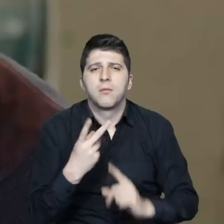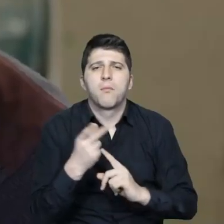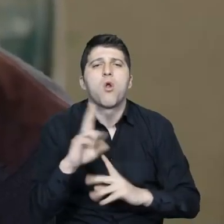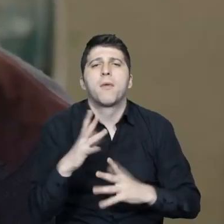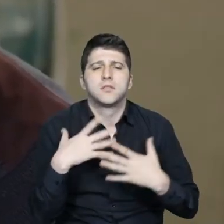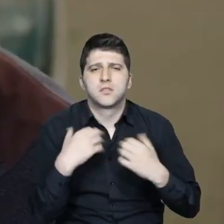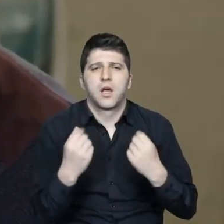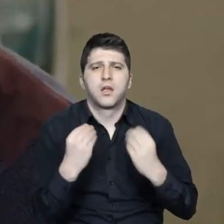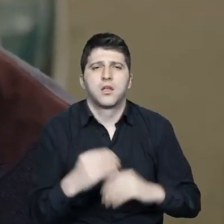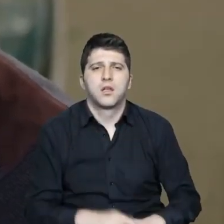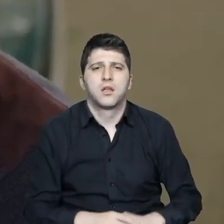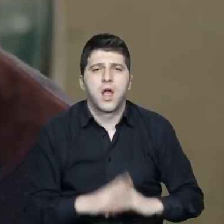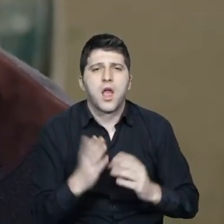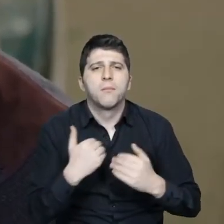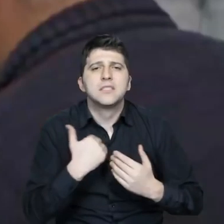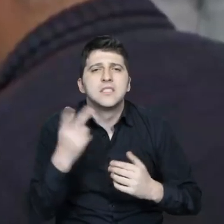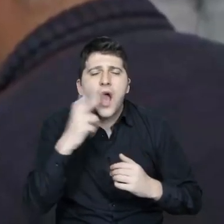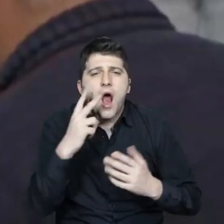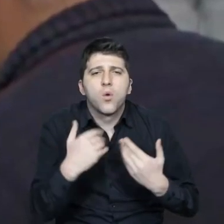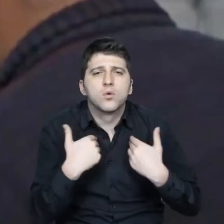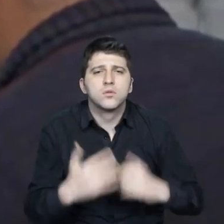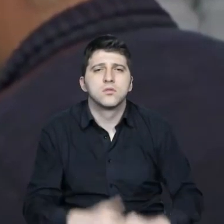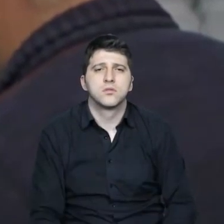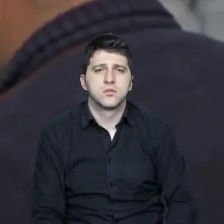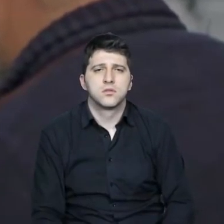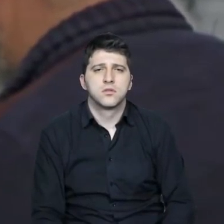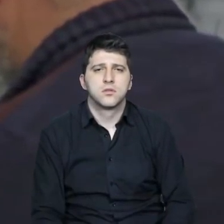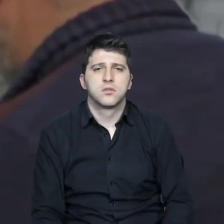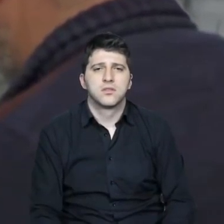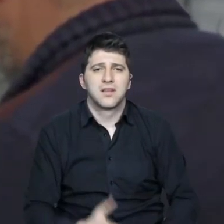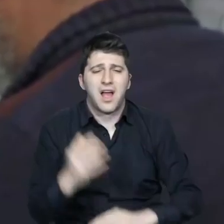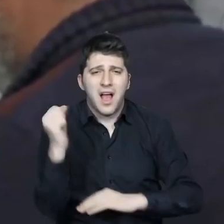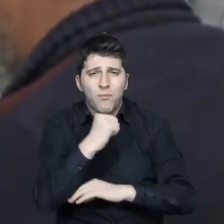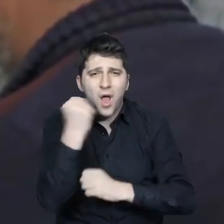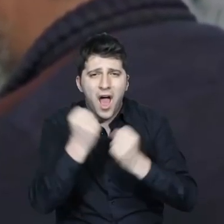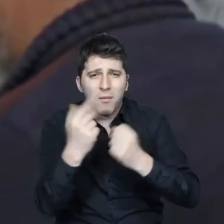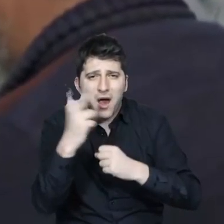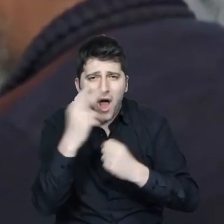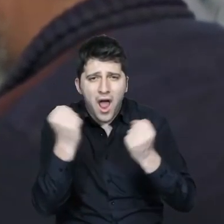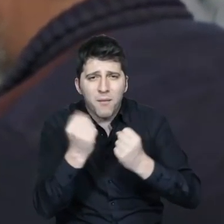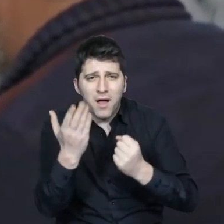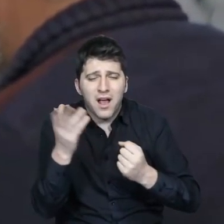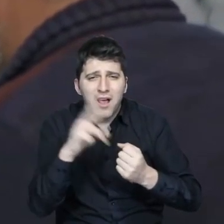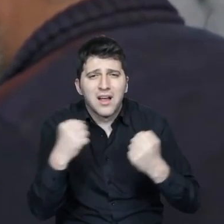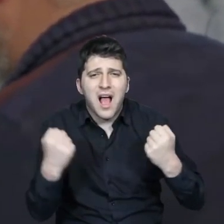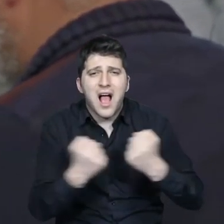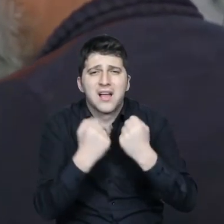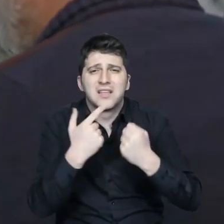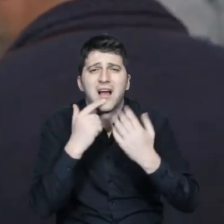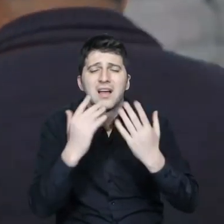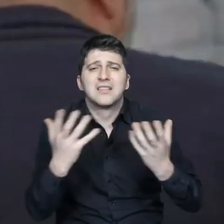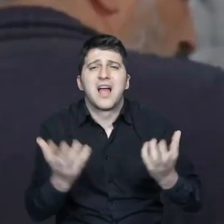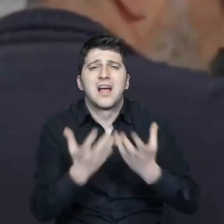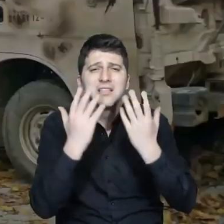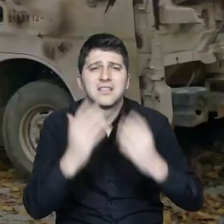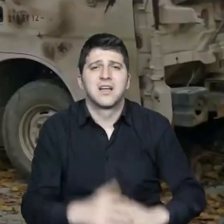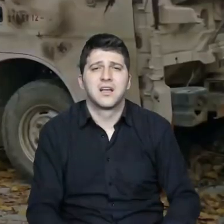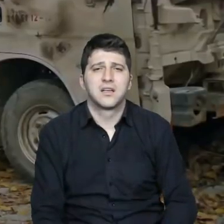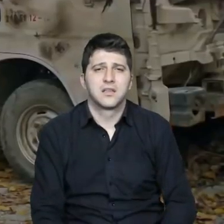hayatta. Biz kime ağlıyoruz o zaman? La kamyonete ağlıyoruz, kamyonet gitti diyorum sana ya, yandı ya.